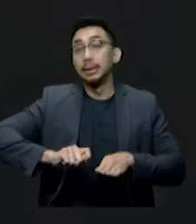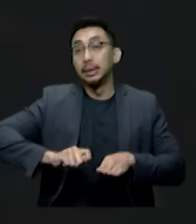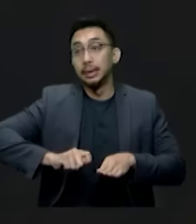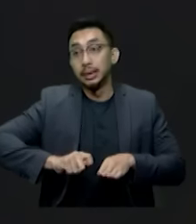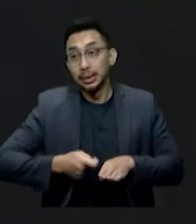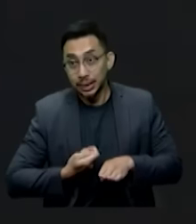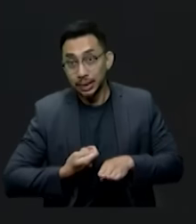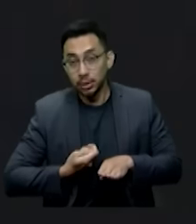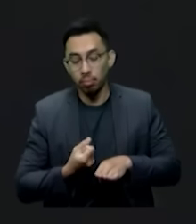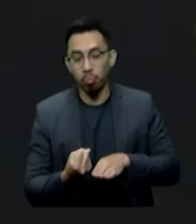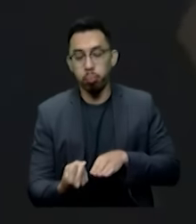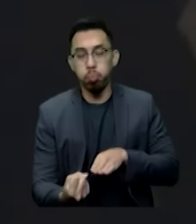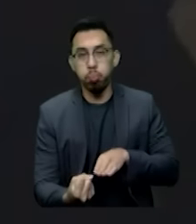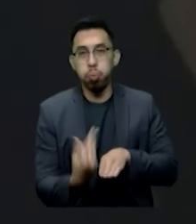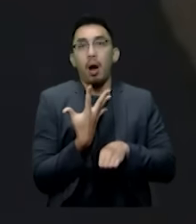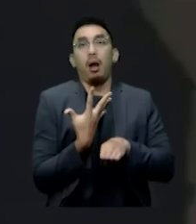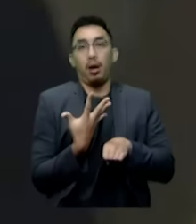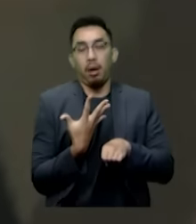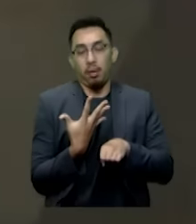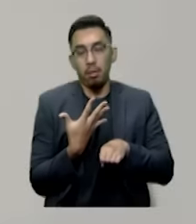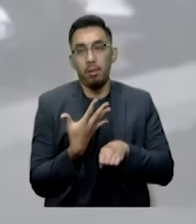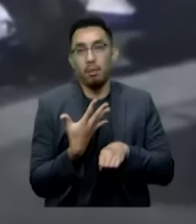ngapain itu. Oh, ada ledakan juga gitu.